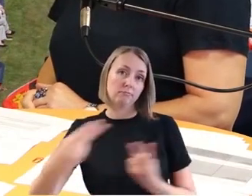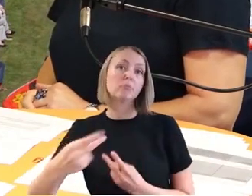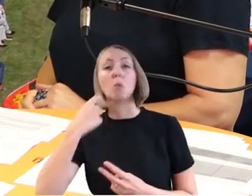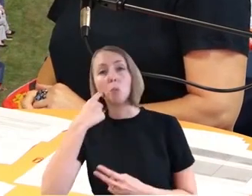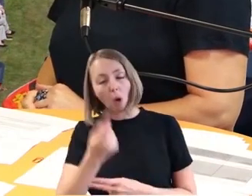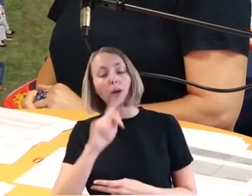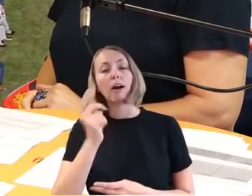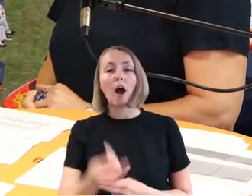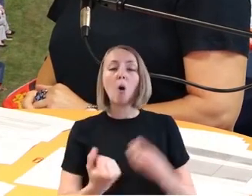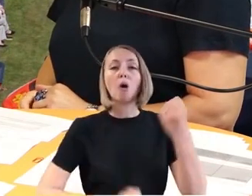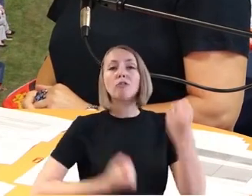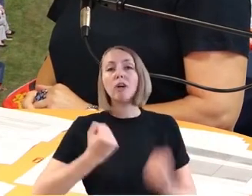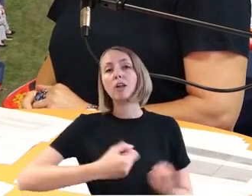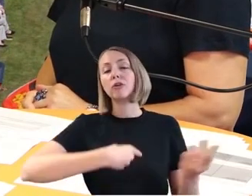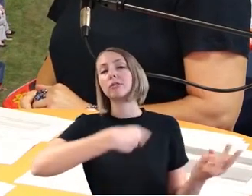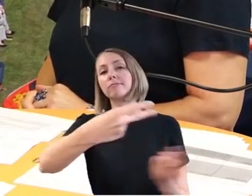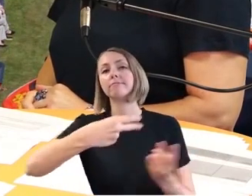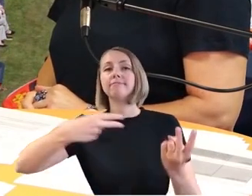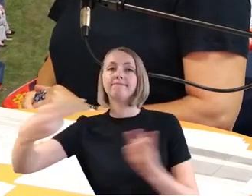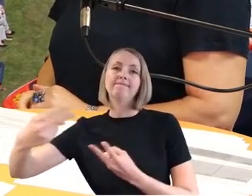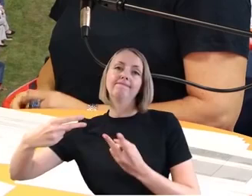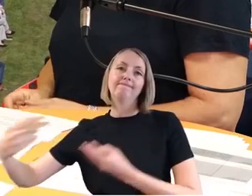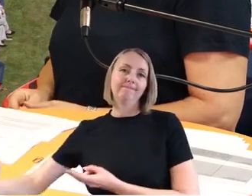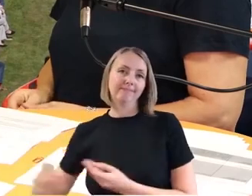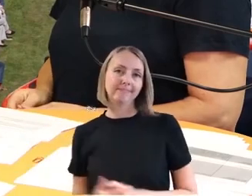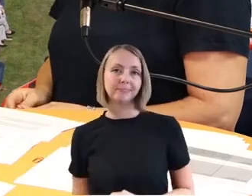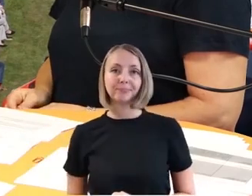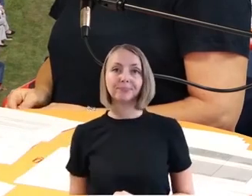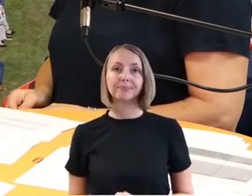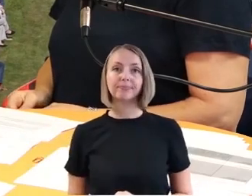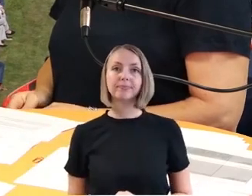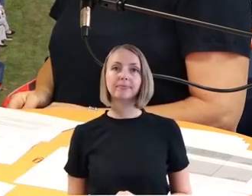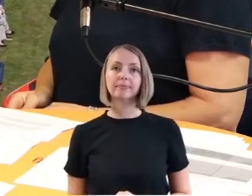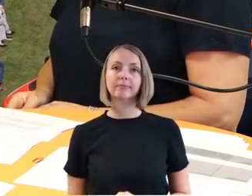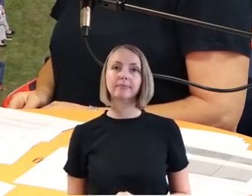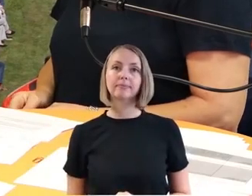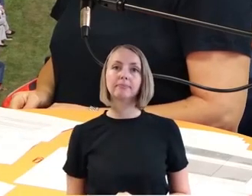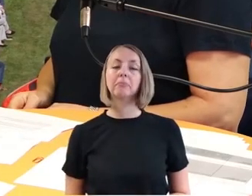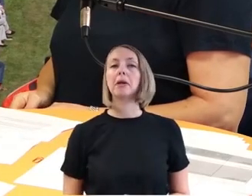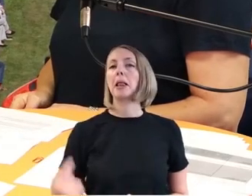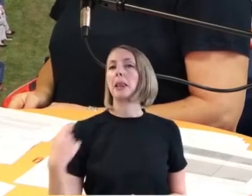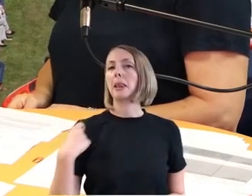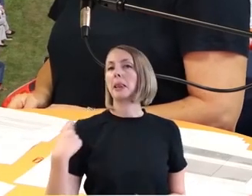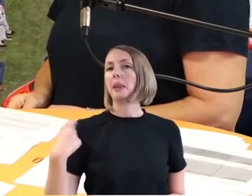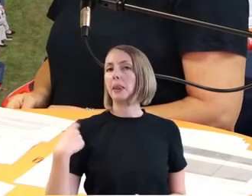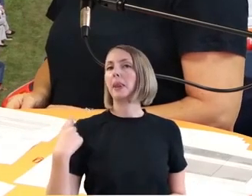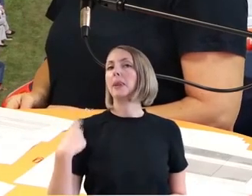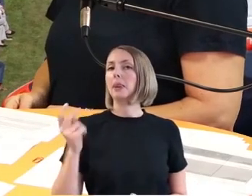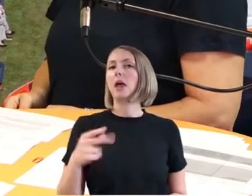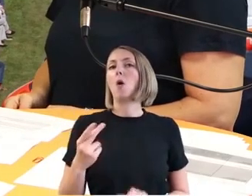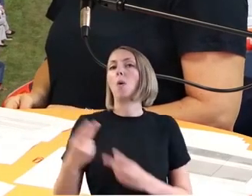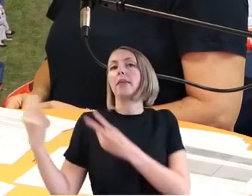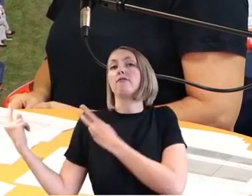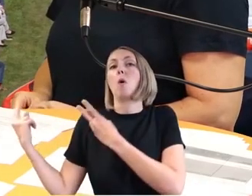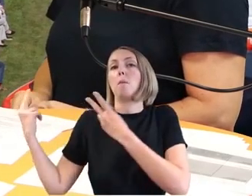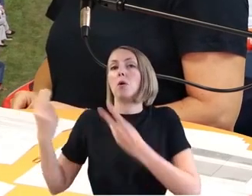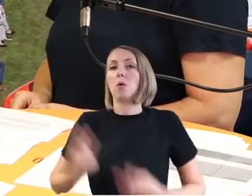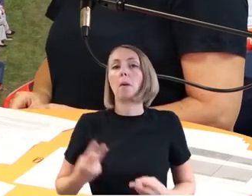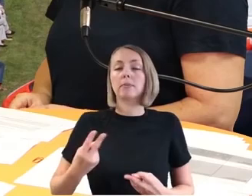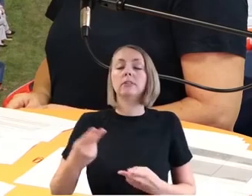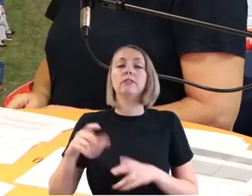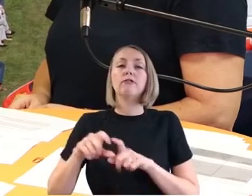Fahrzeuge ausliefern. Wir haben Anfang der Woche wieder Zulieferungen erhalten von der Firma Rosenbauer. Insoweit sind